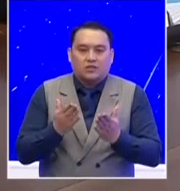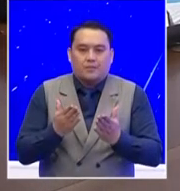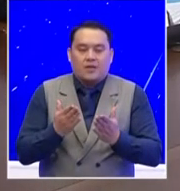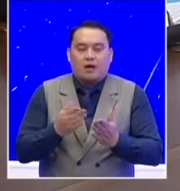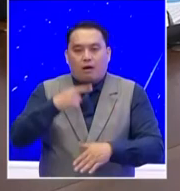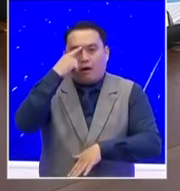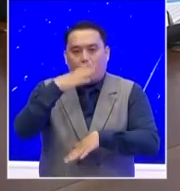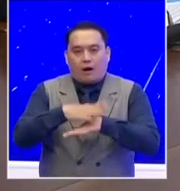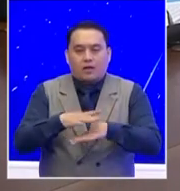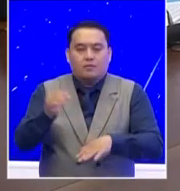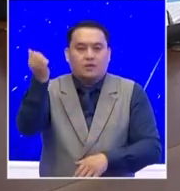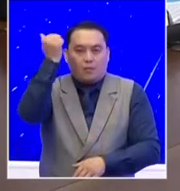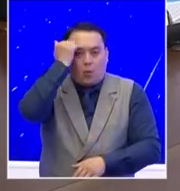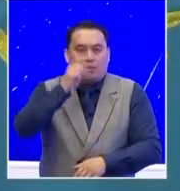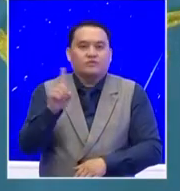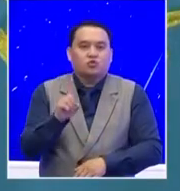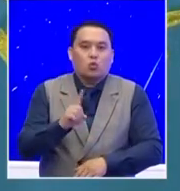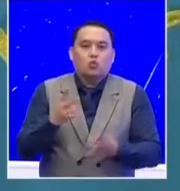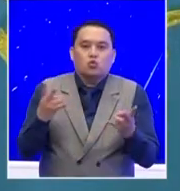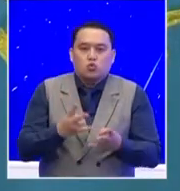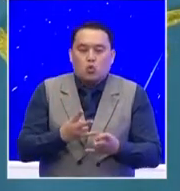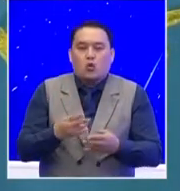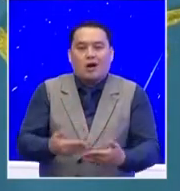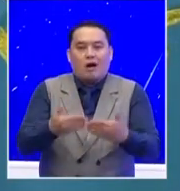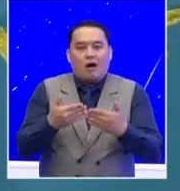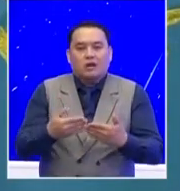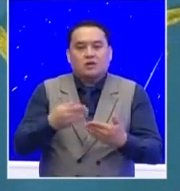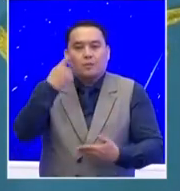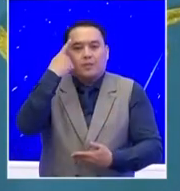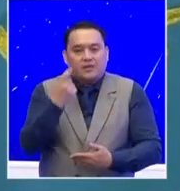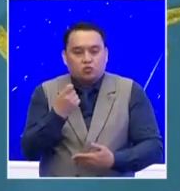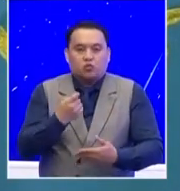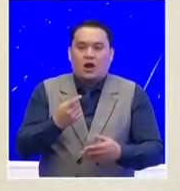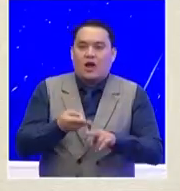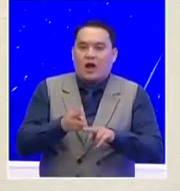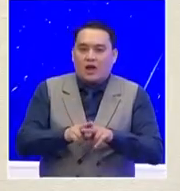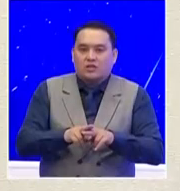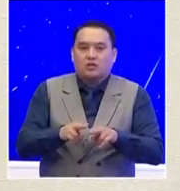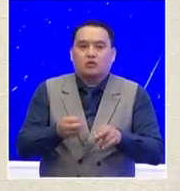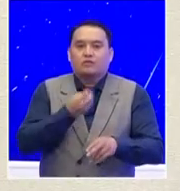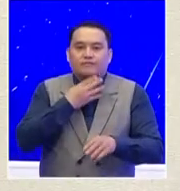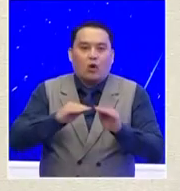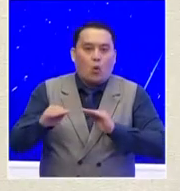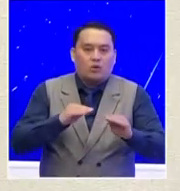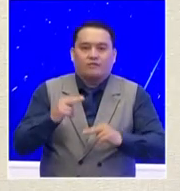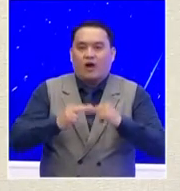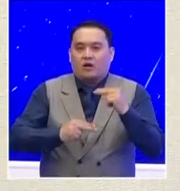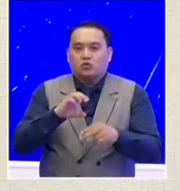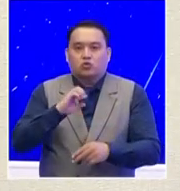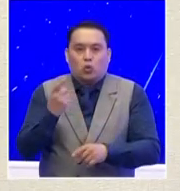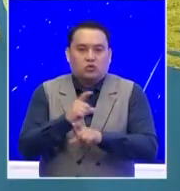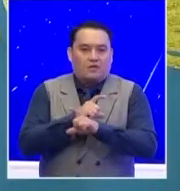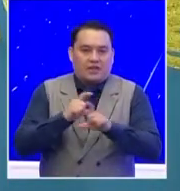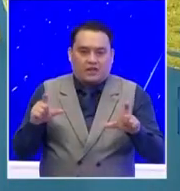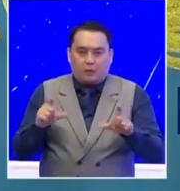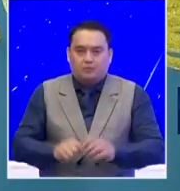Также Амандык Баталов напомнил о необходимости заблаговременно предусмотреть моменты касательно благоустройства и возведения социальных